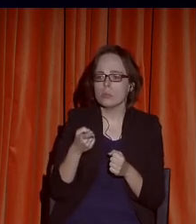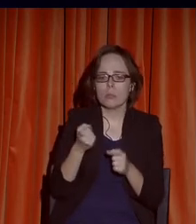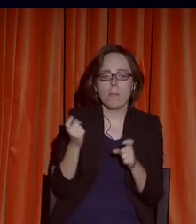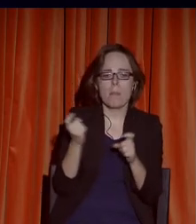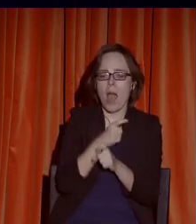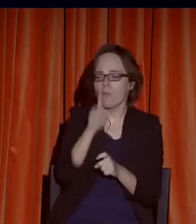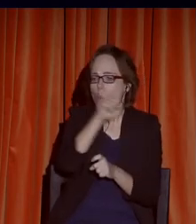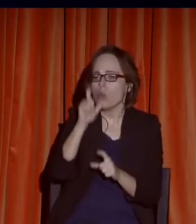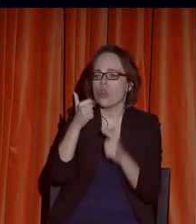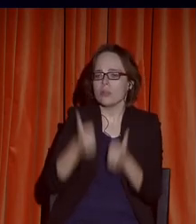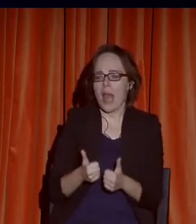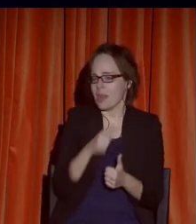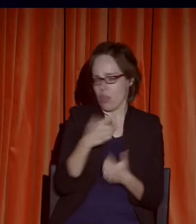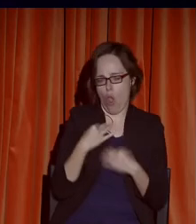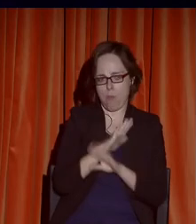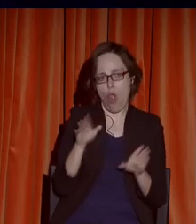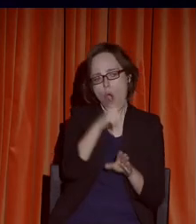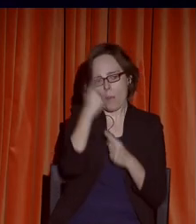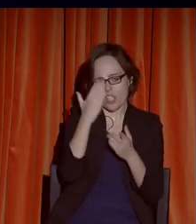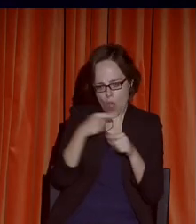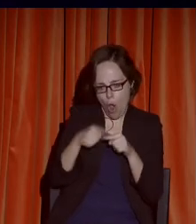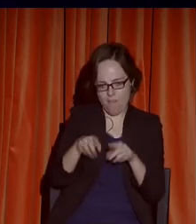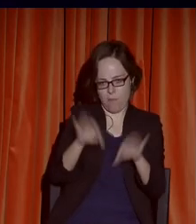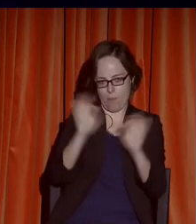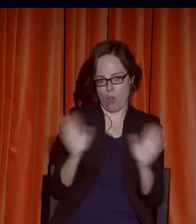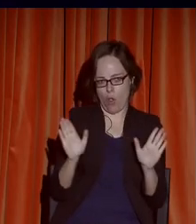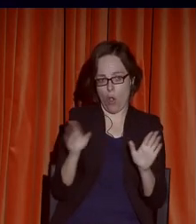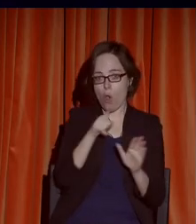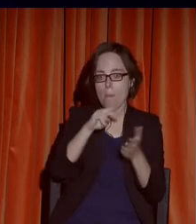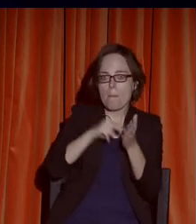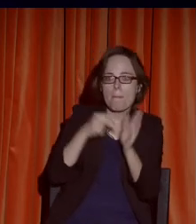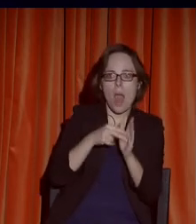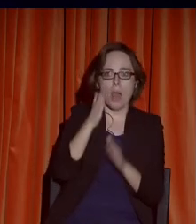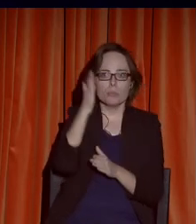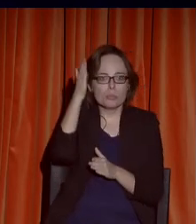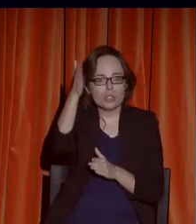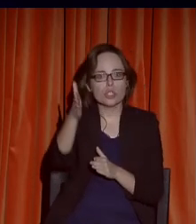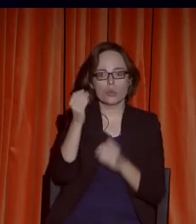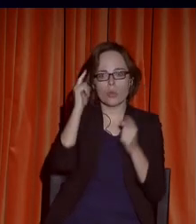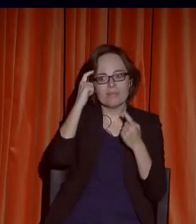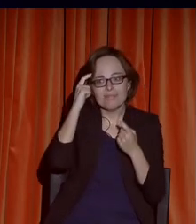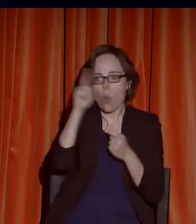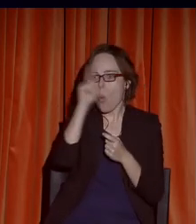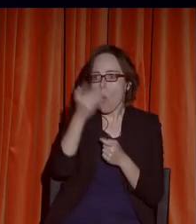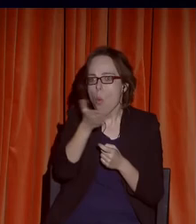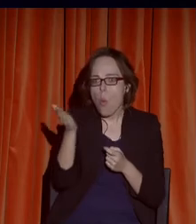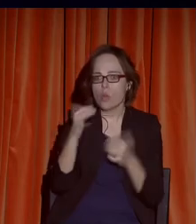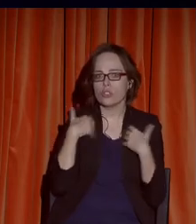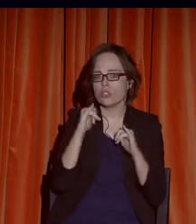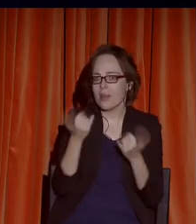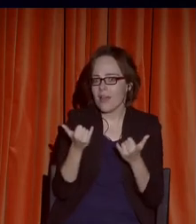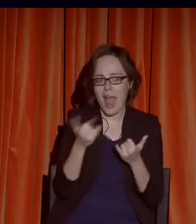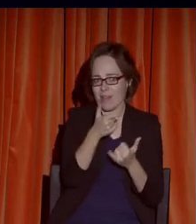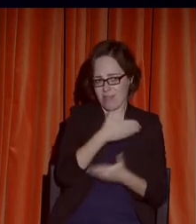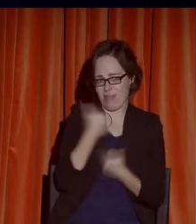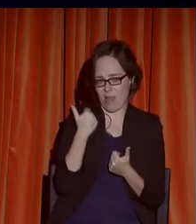będzie z następnymi wyborami. Tam nie ma żadnej strategii, tam nie ma żadnej troski o ludzi. Ja w takich warunkach pracować nie